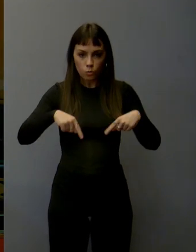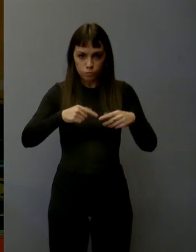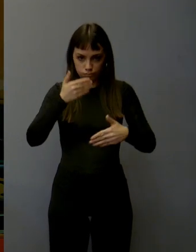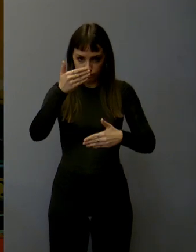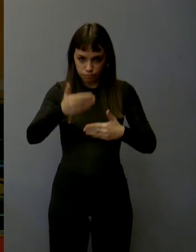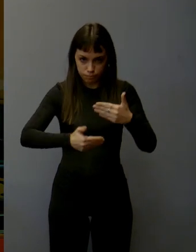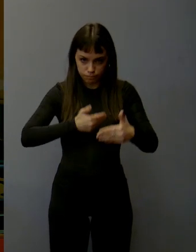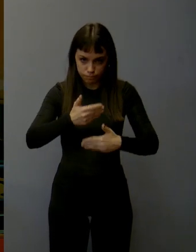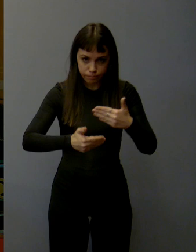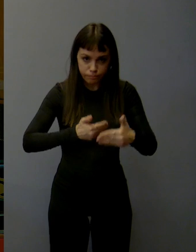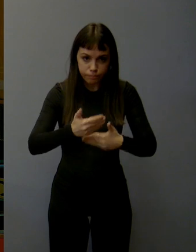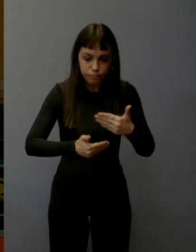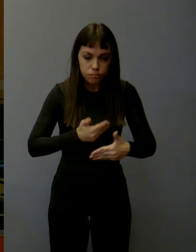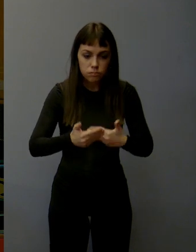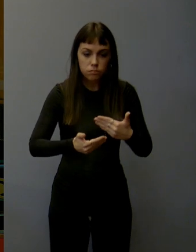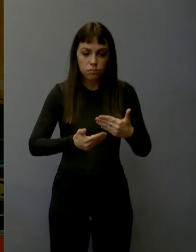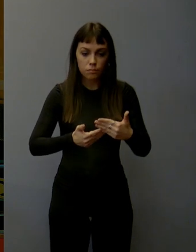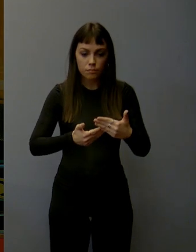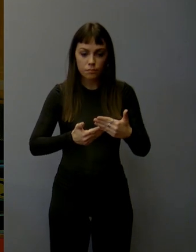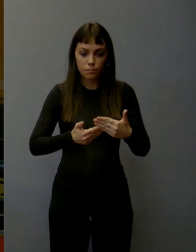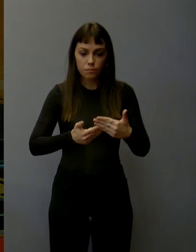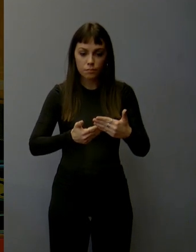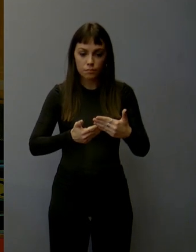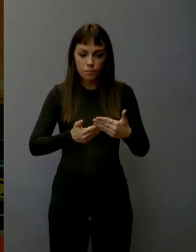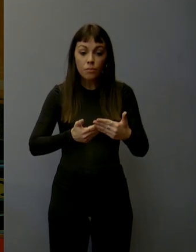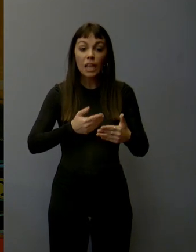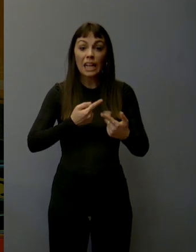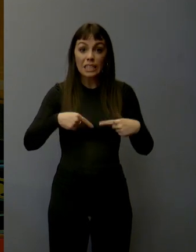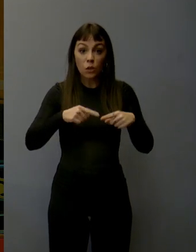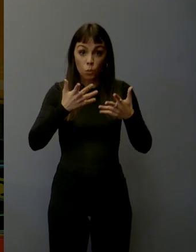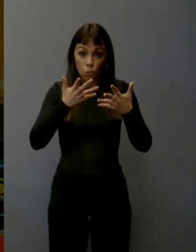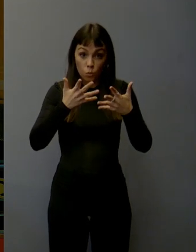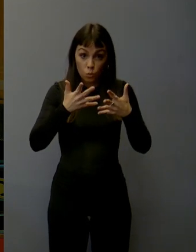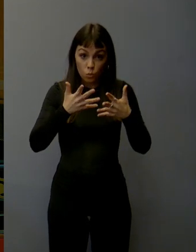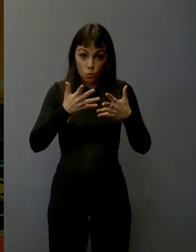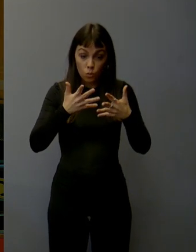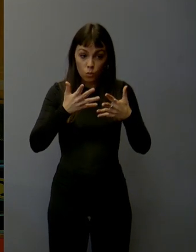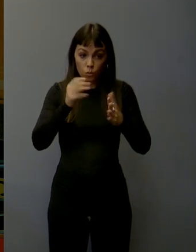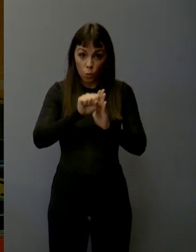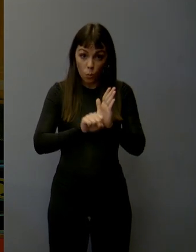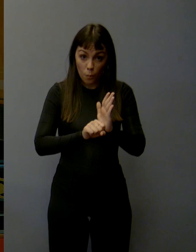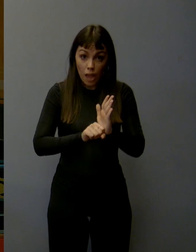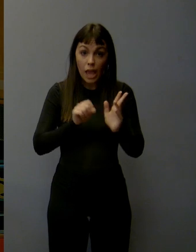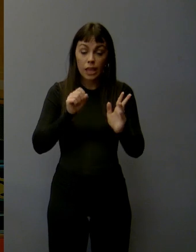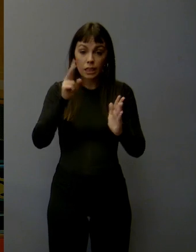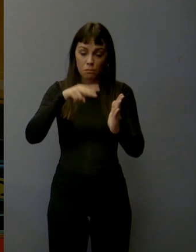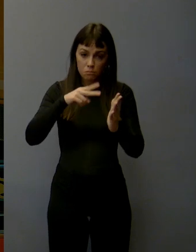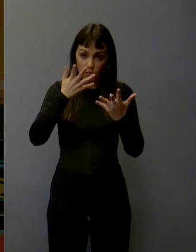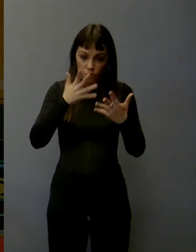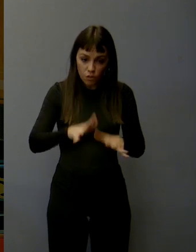della seduta al termine del al termine dell'illustrazione dei documenti andremo